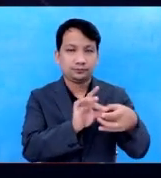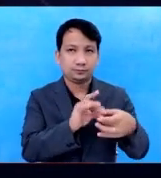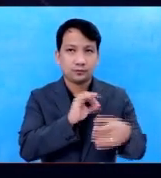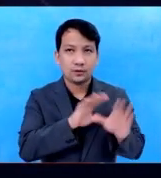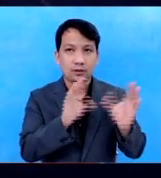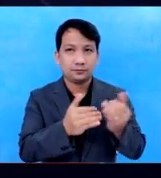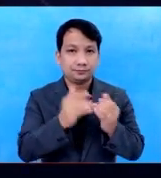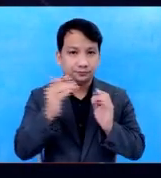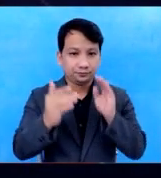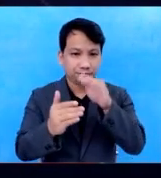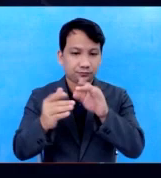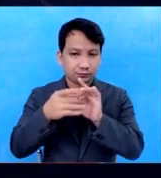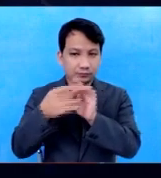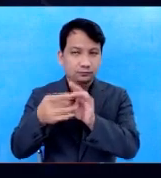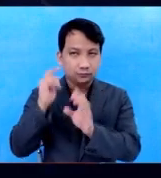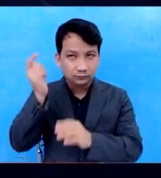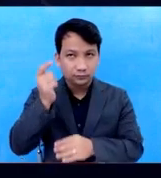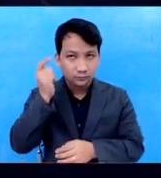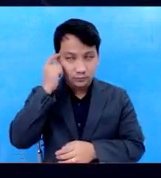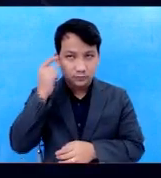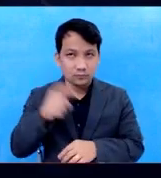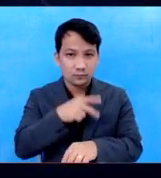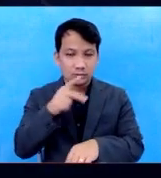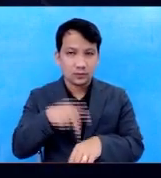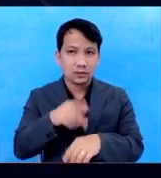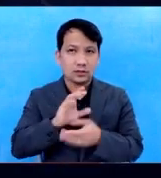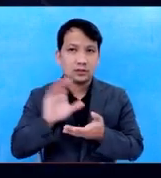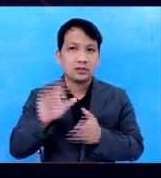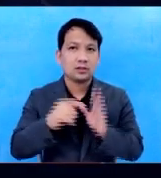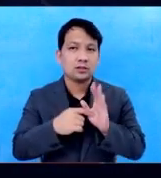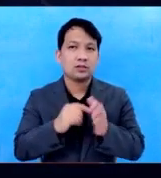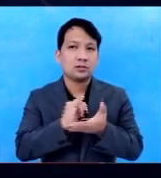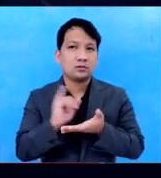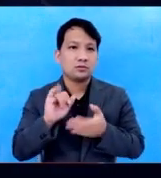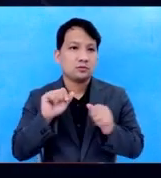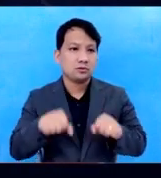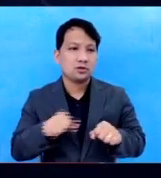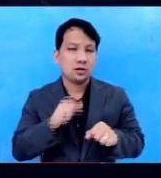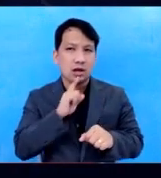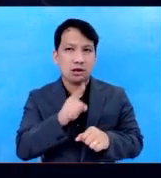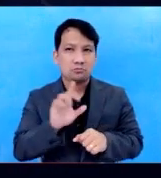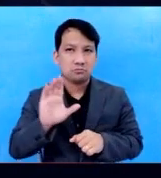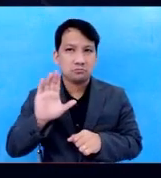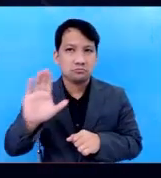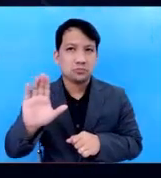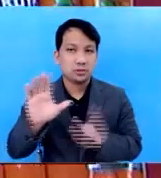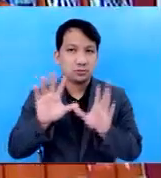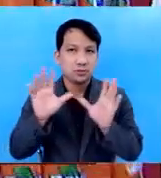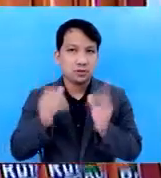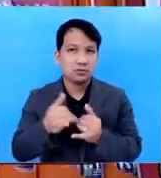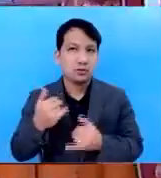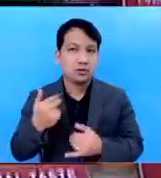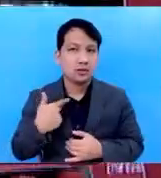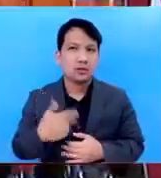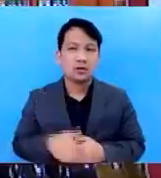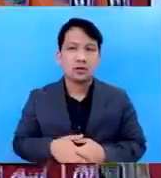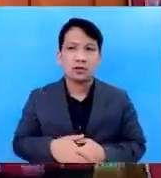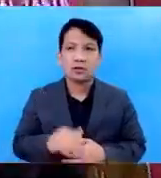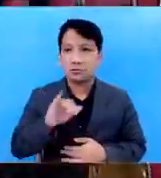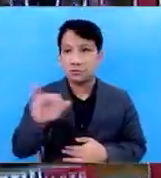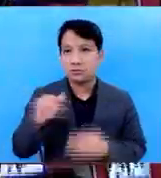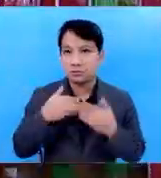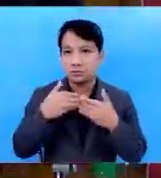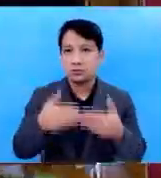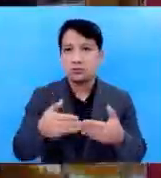gobyerno. Tingin naman ng Philippine Chamber of Commerce and Industry na ninigurado lang ang mga kumpanya. Kung magtuloy-tuloy raw